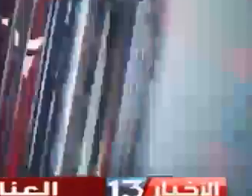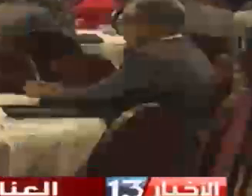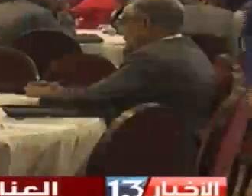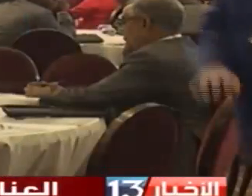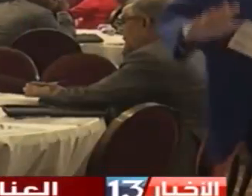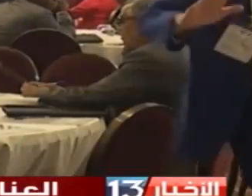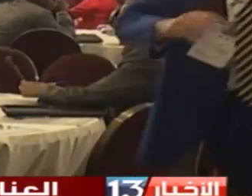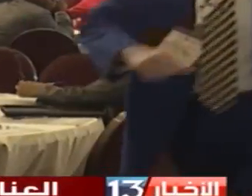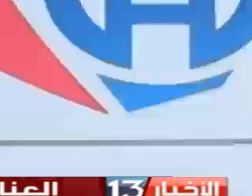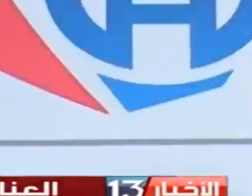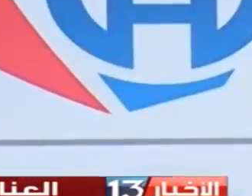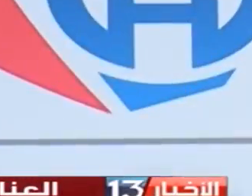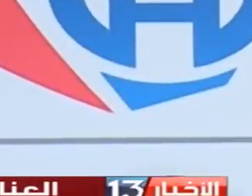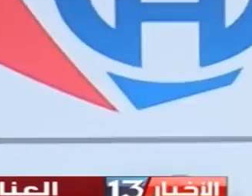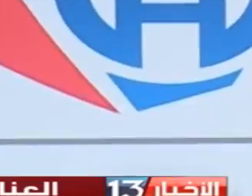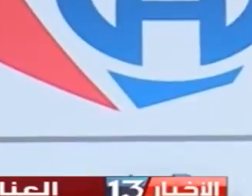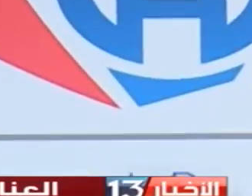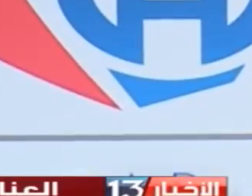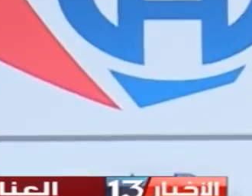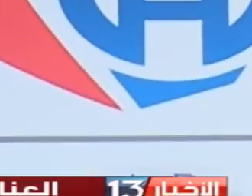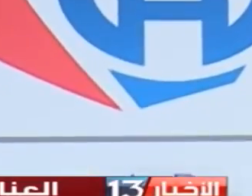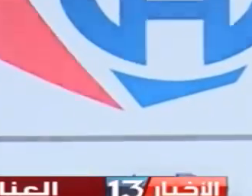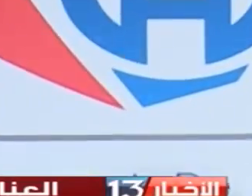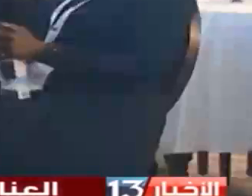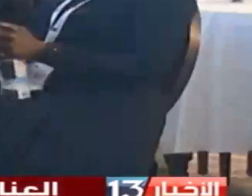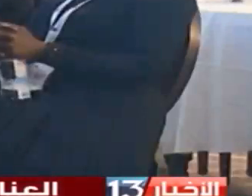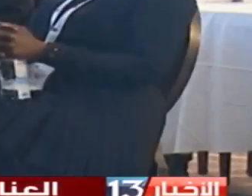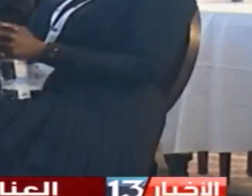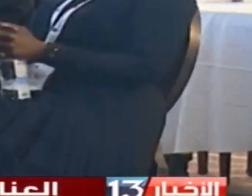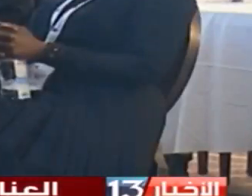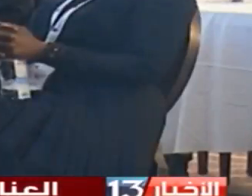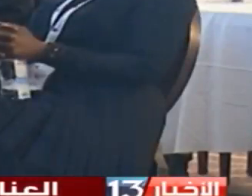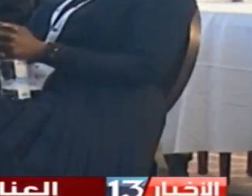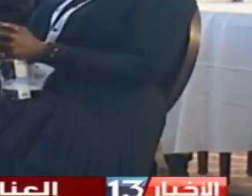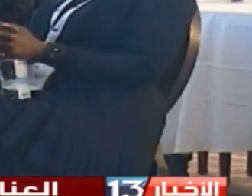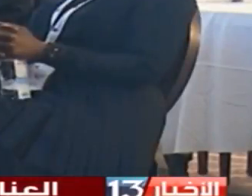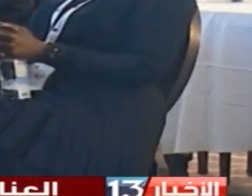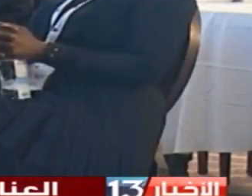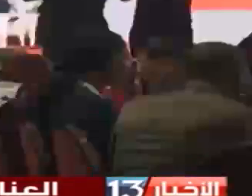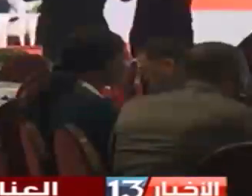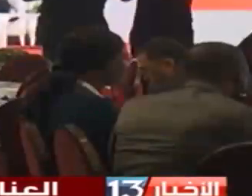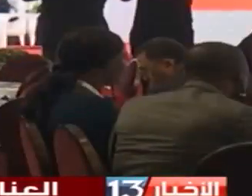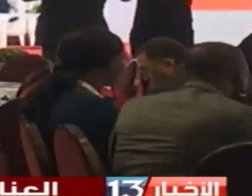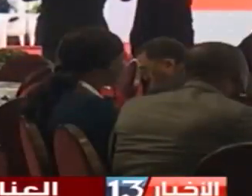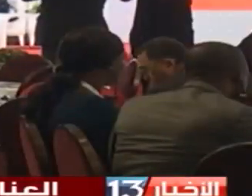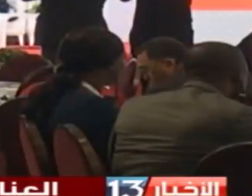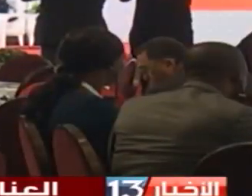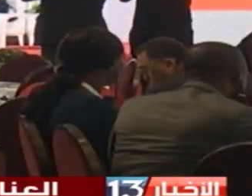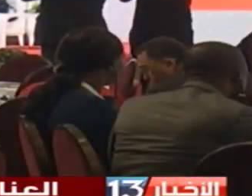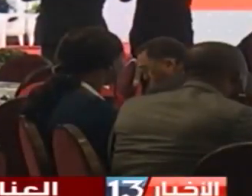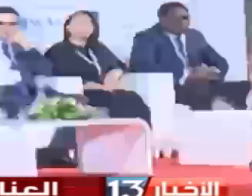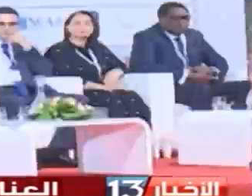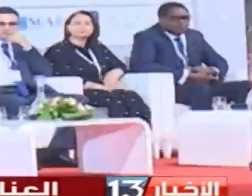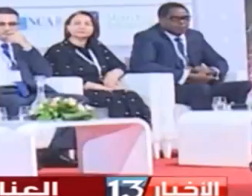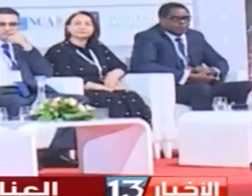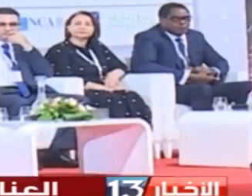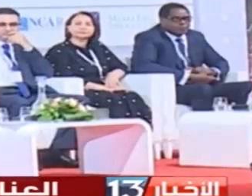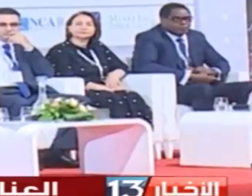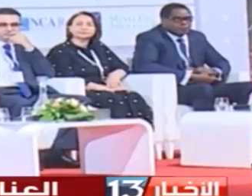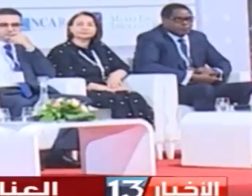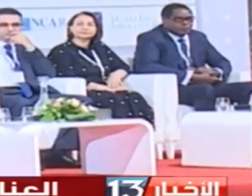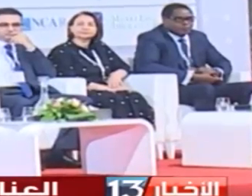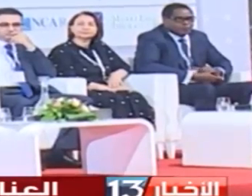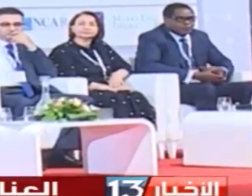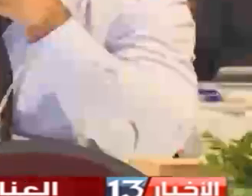في مؤتمر المنظمه الافريقيه للتامين دعوه لمراجعه تعريفه التامين والتوصل الى خارطه طريق لتطوير